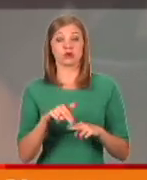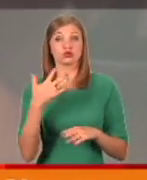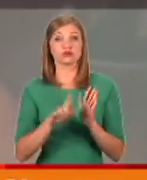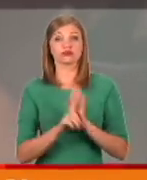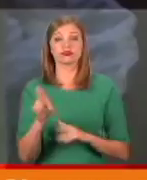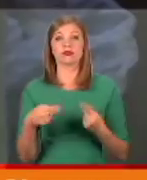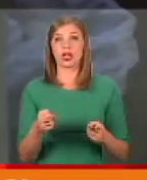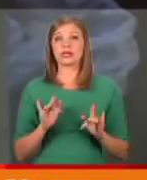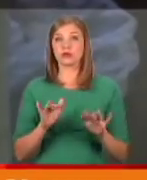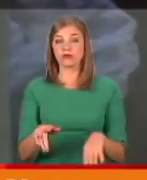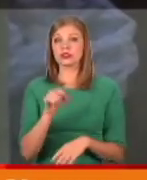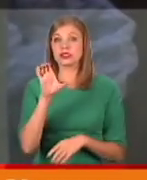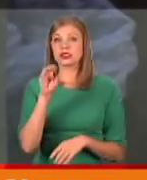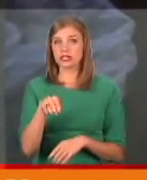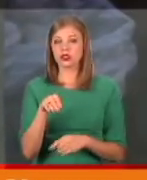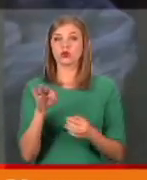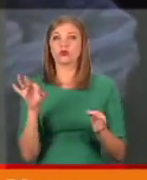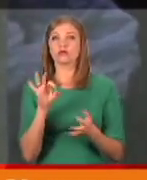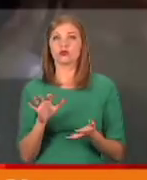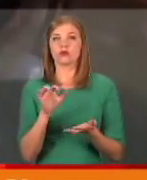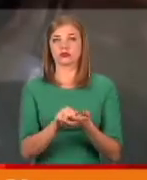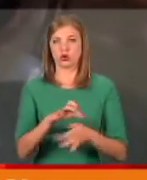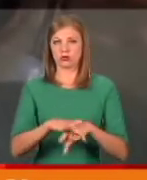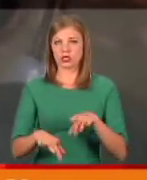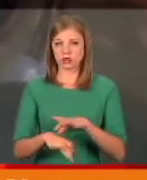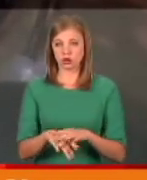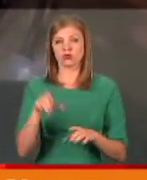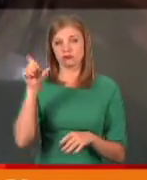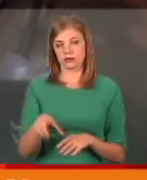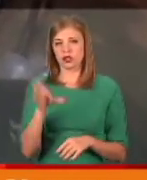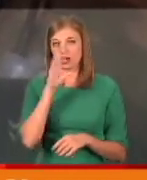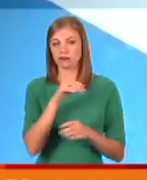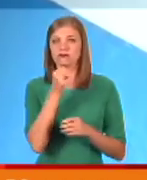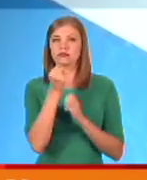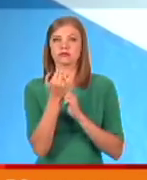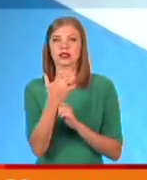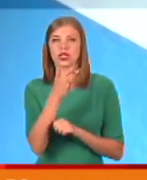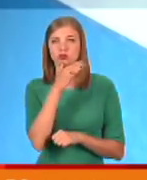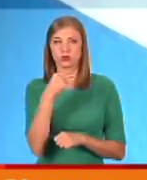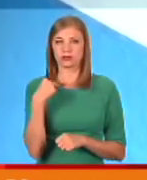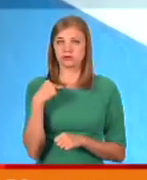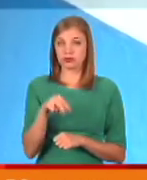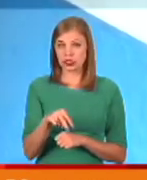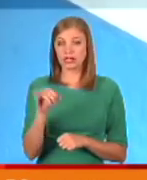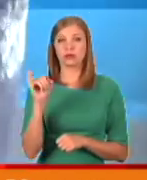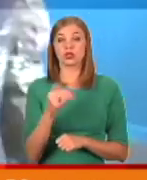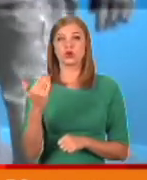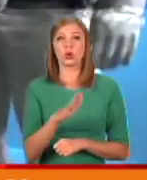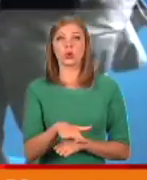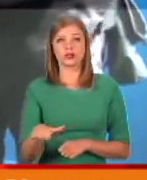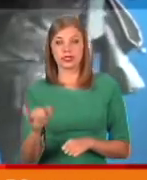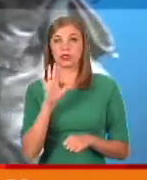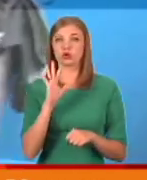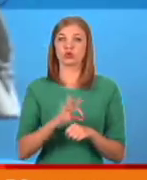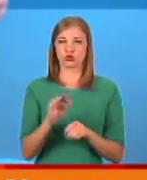вже порушили карне провадження за статтею про захоплення заручників. Зловмисникові загрожує до 15 років за ґратами. Його дітям